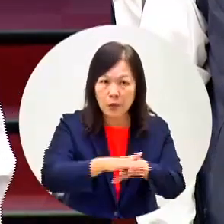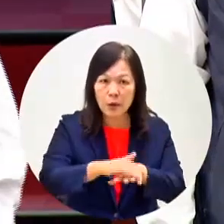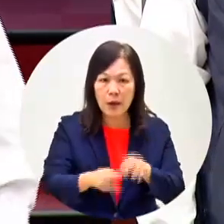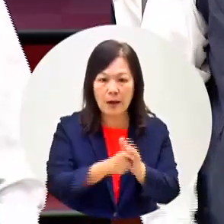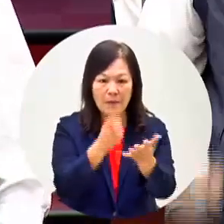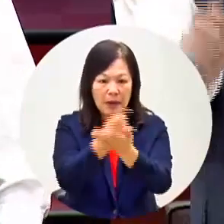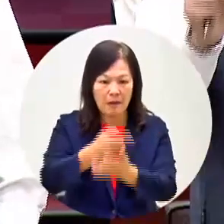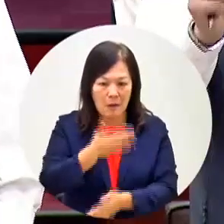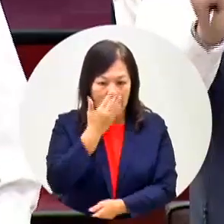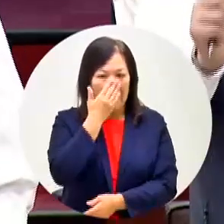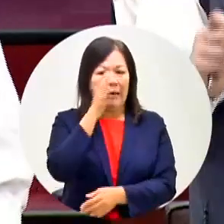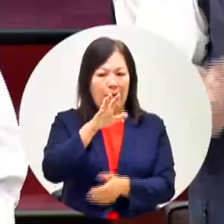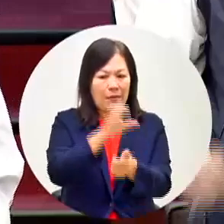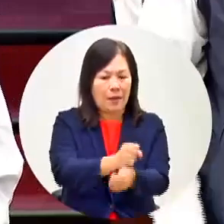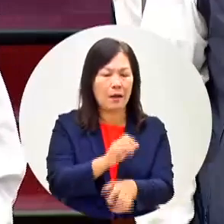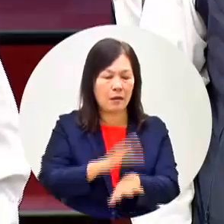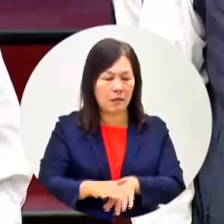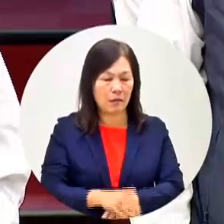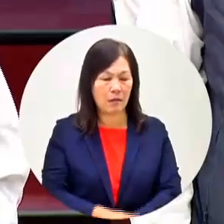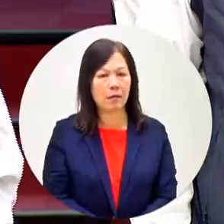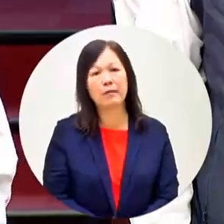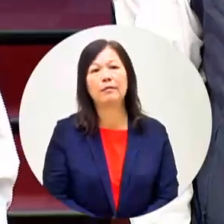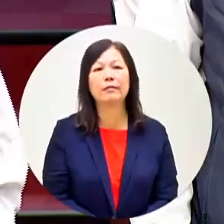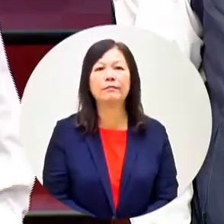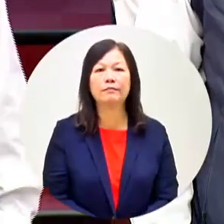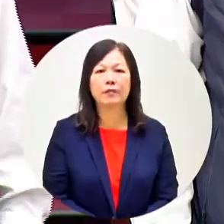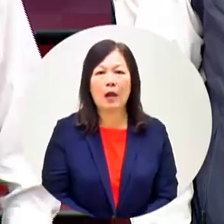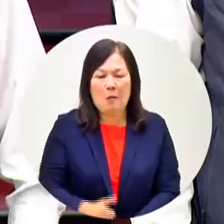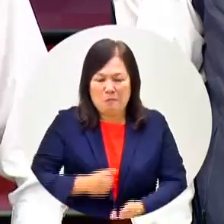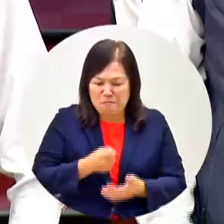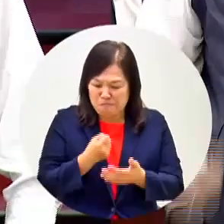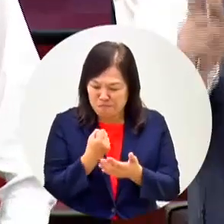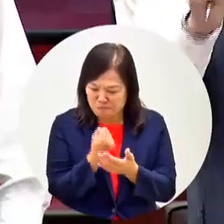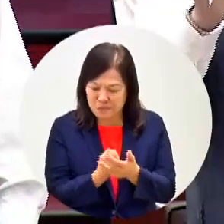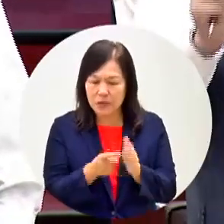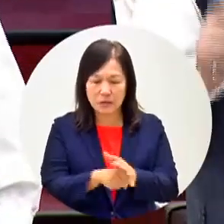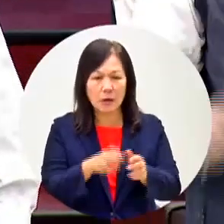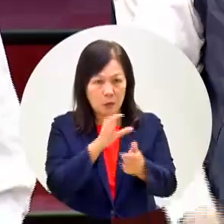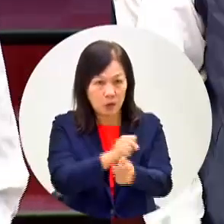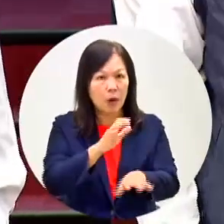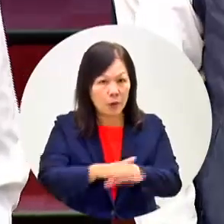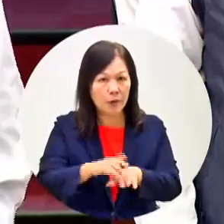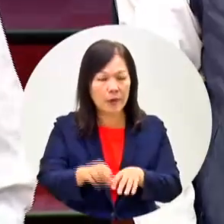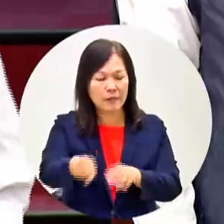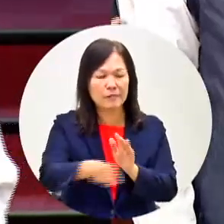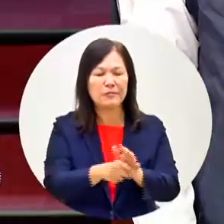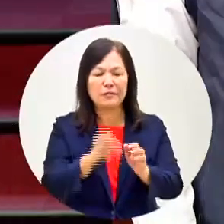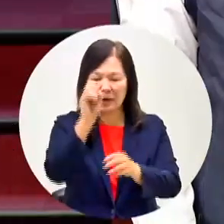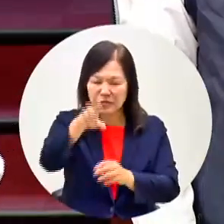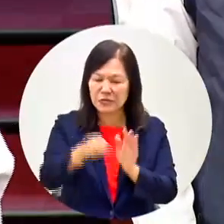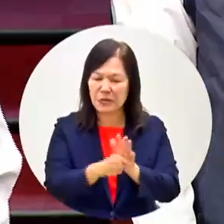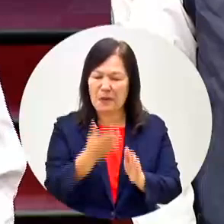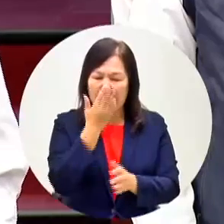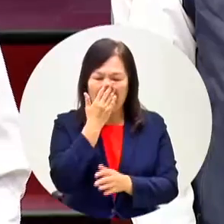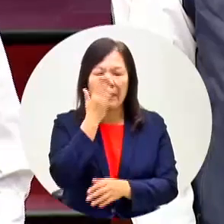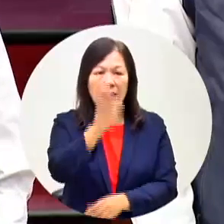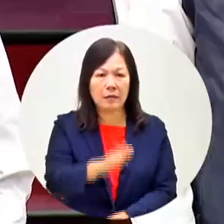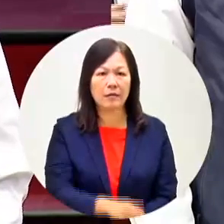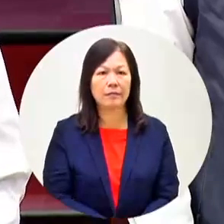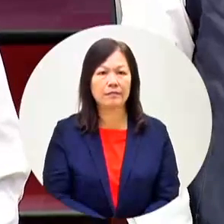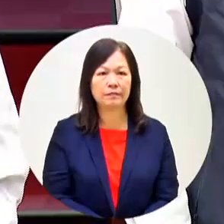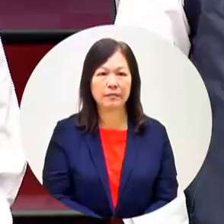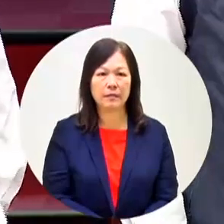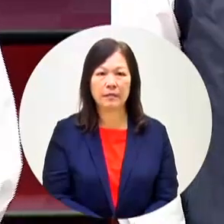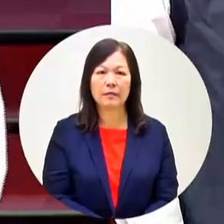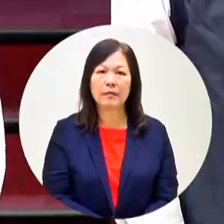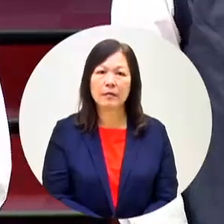抓。 我一定有决心 个。局长，啊、这个通缉犯绝对唔敢抓啦。 我一定会 抓。我来报告啦，来，来，予市长